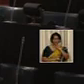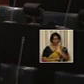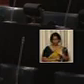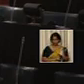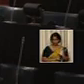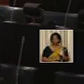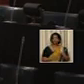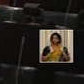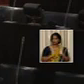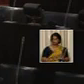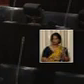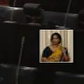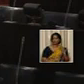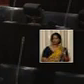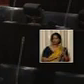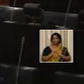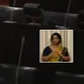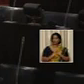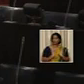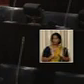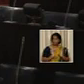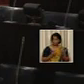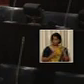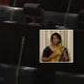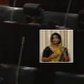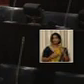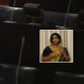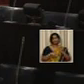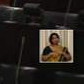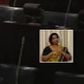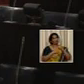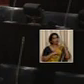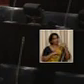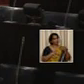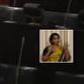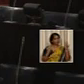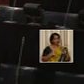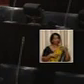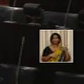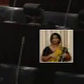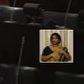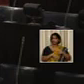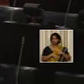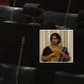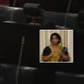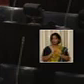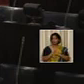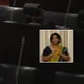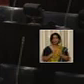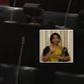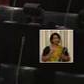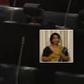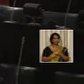वे हे भाई एक क्रियात्मक करला कालिकट पास दिघट मे विल मे वत्ता निमर्शिपाल